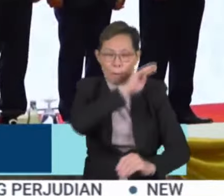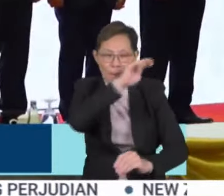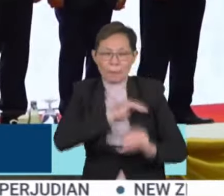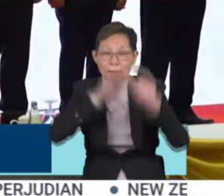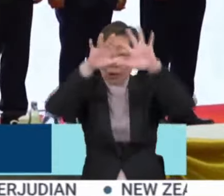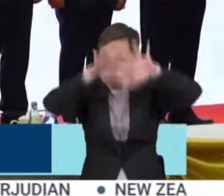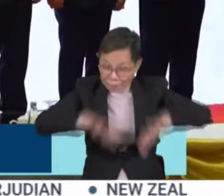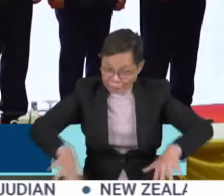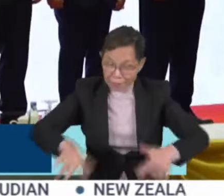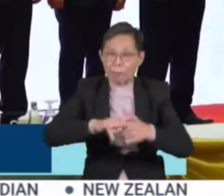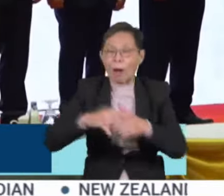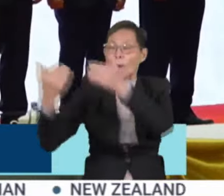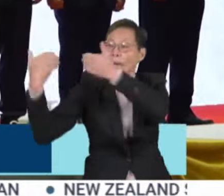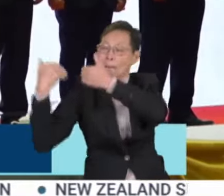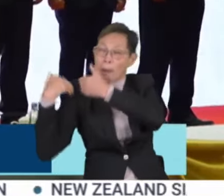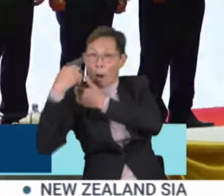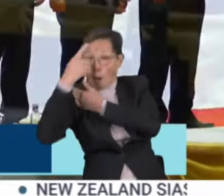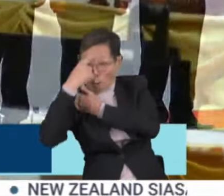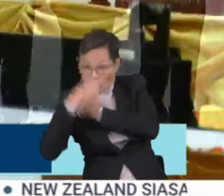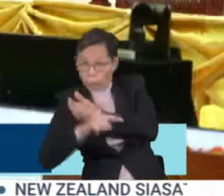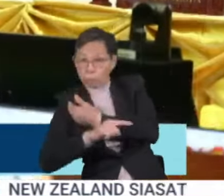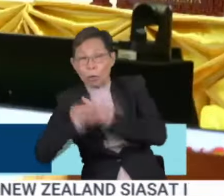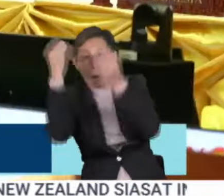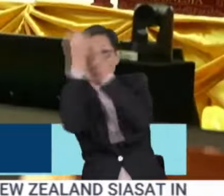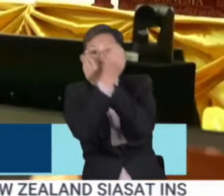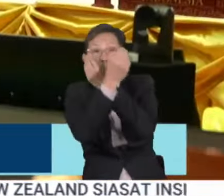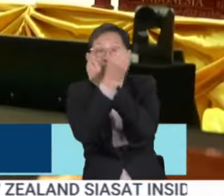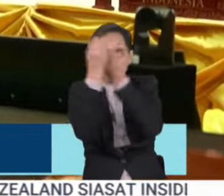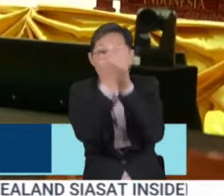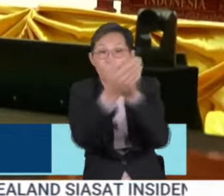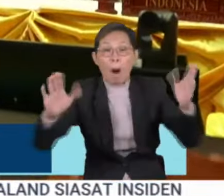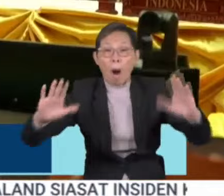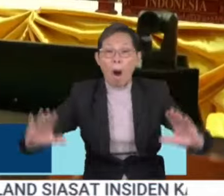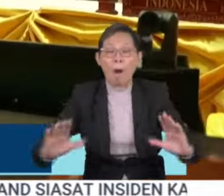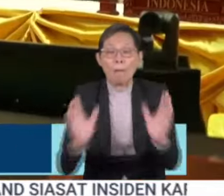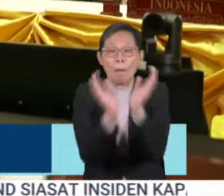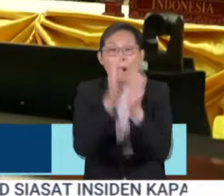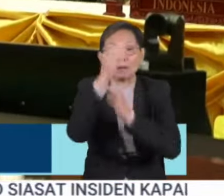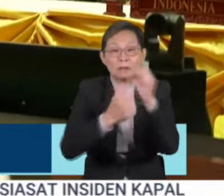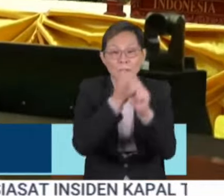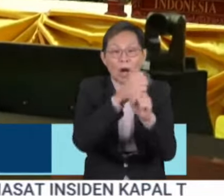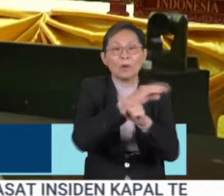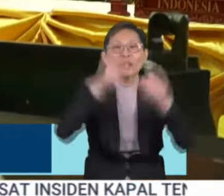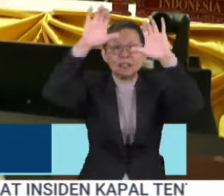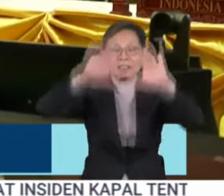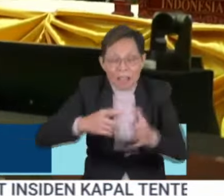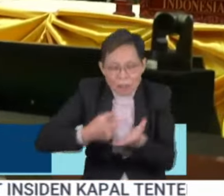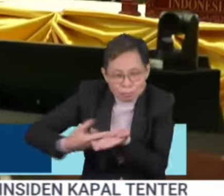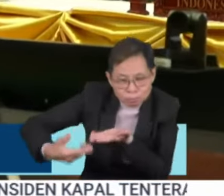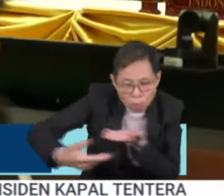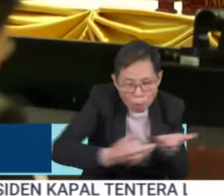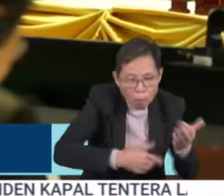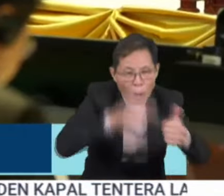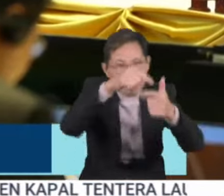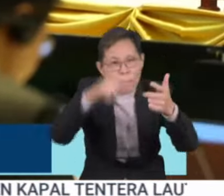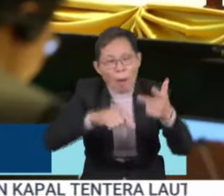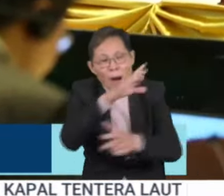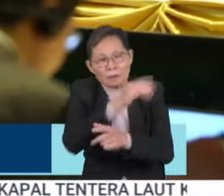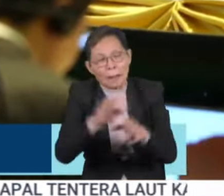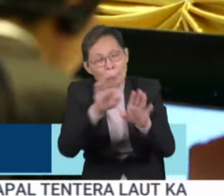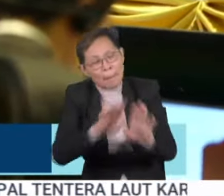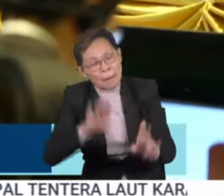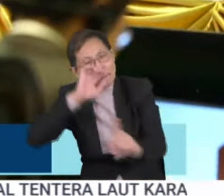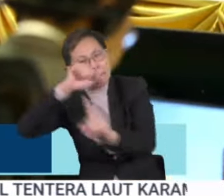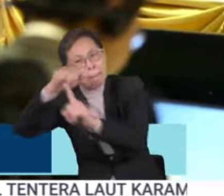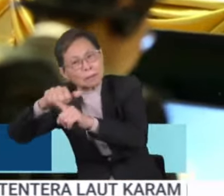menteri-menteri ASEAN yang bertanggungjawab bagi maklumat di Brunei tahun depan, medium bincang pelbagai isu termasuk berita palsu dalam